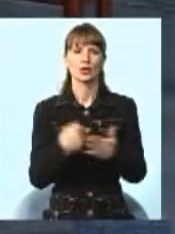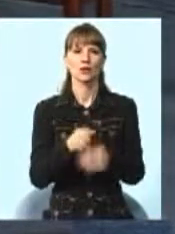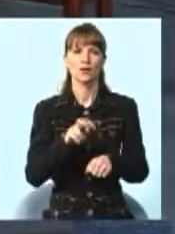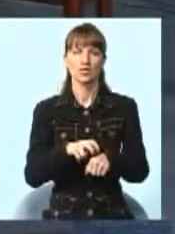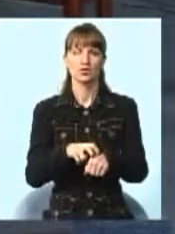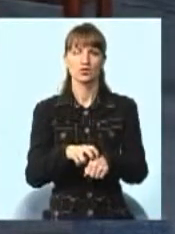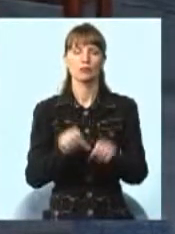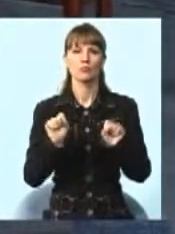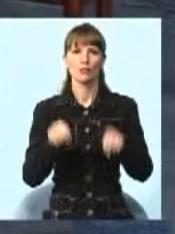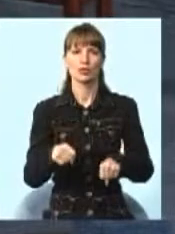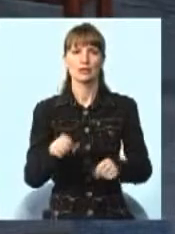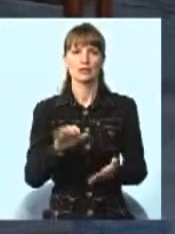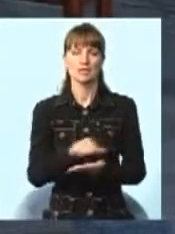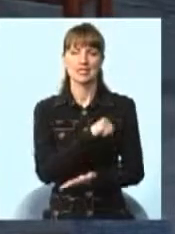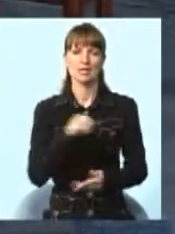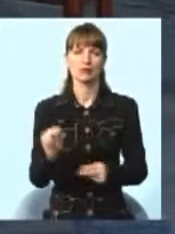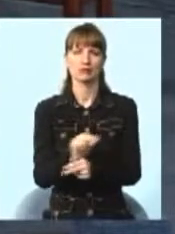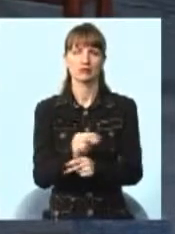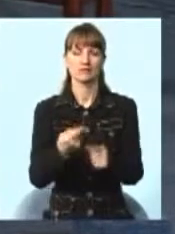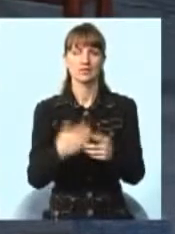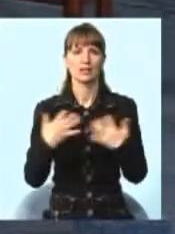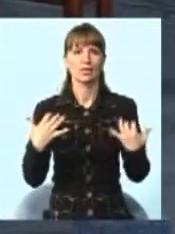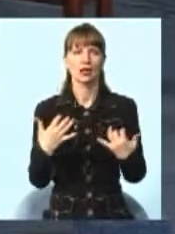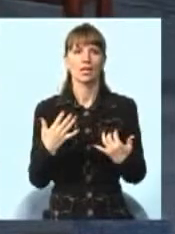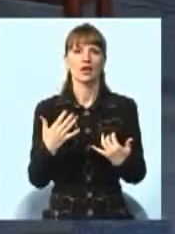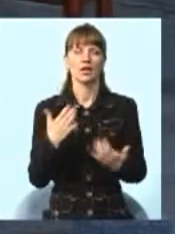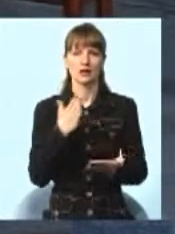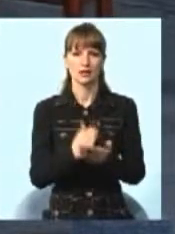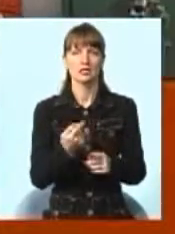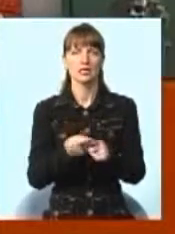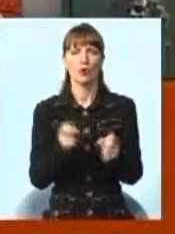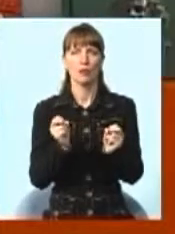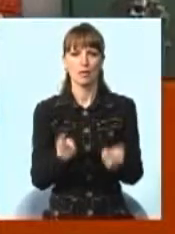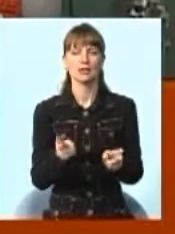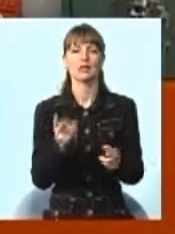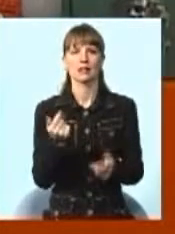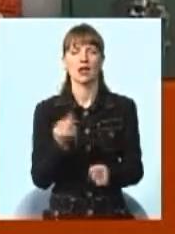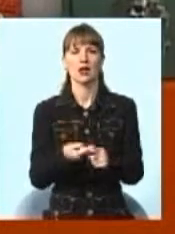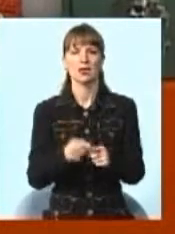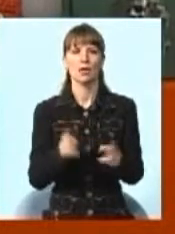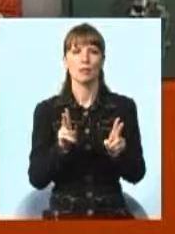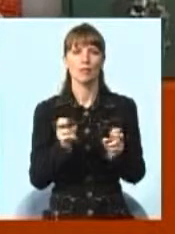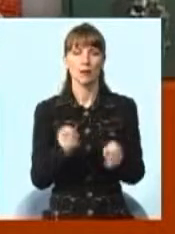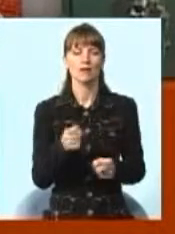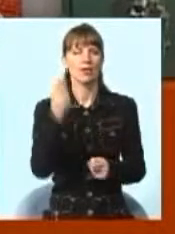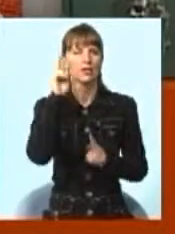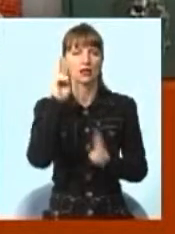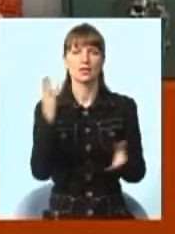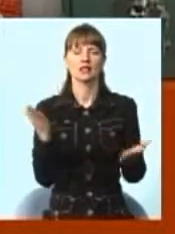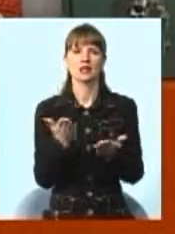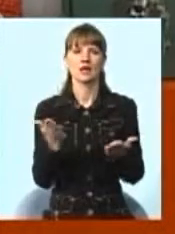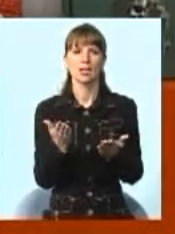ветеринара, а чи можна займатися самолікуванням цієї тварини, чи це є небезпечно? Це небезпечно, тому що ви не знаєте,